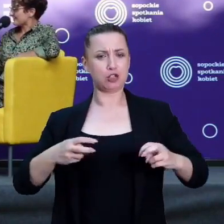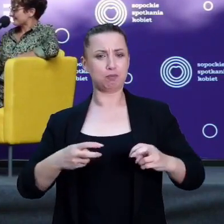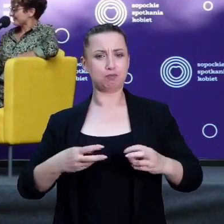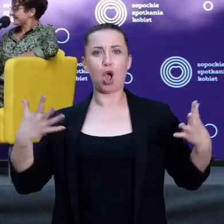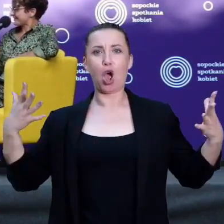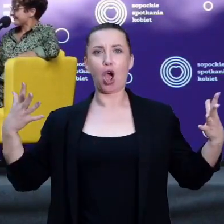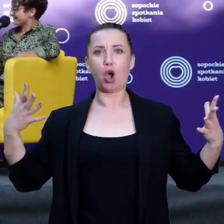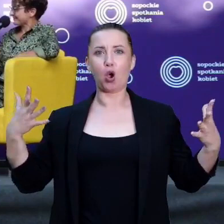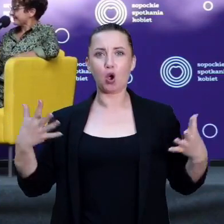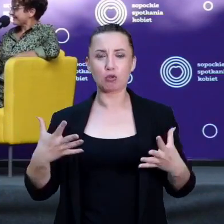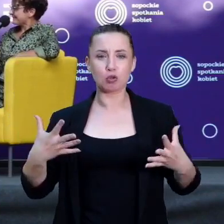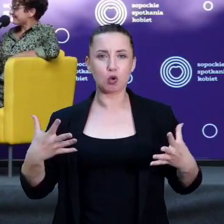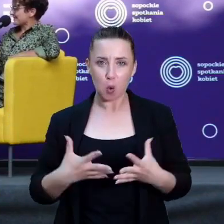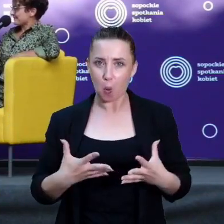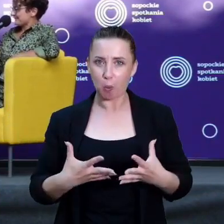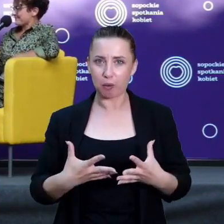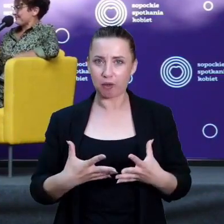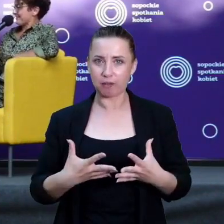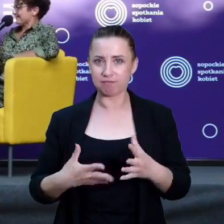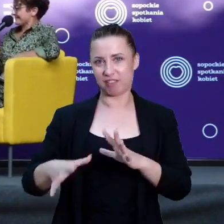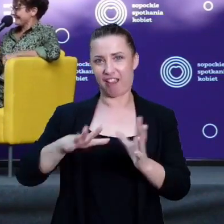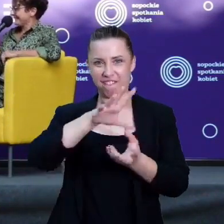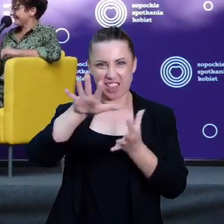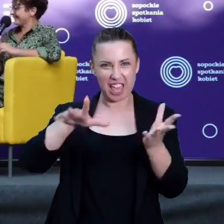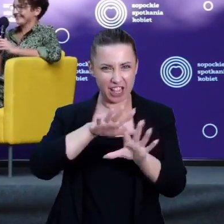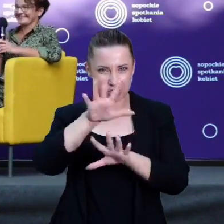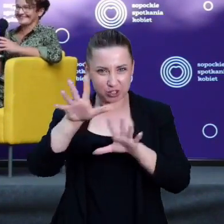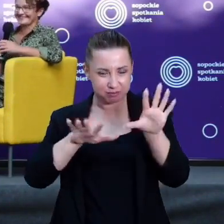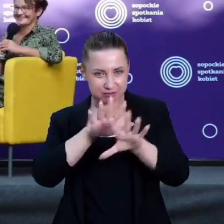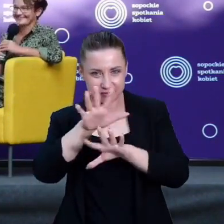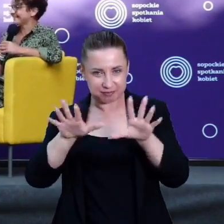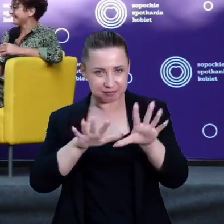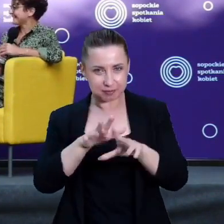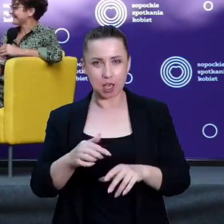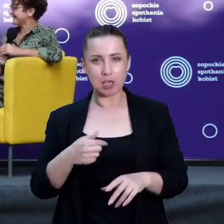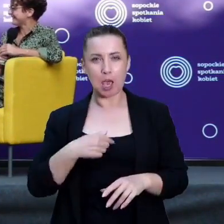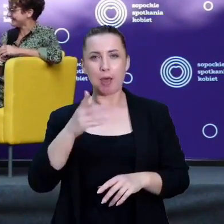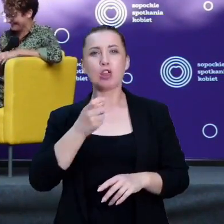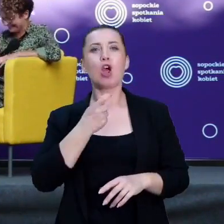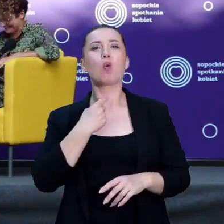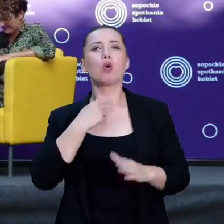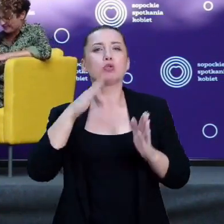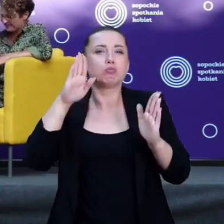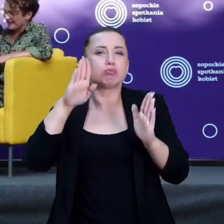nas dołączysz jako wiedźma tak. Śpiewająca? Ja będę niskim głosem straszyć.